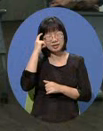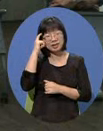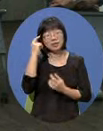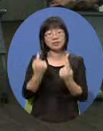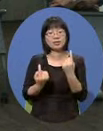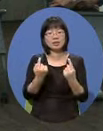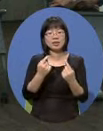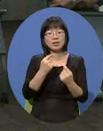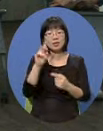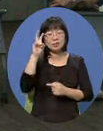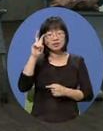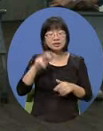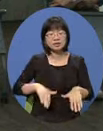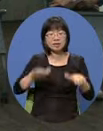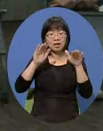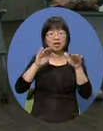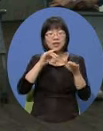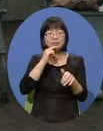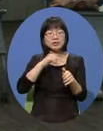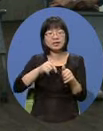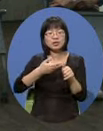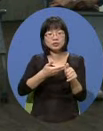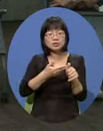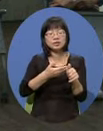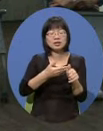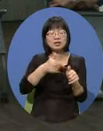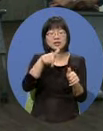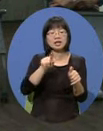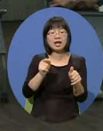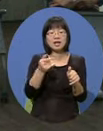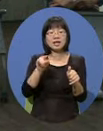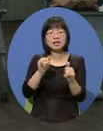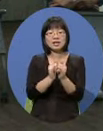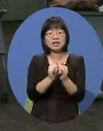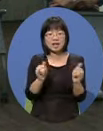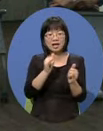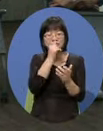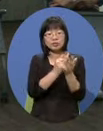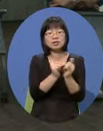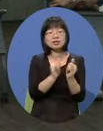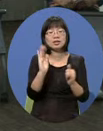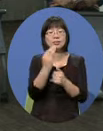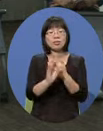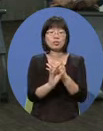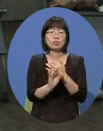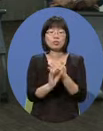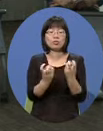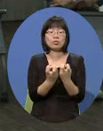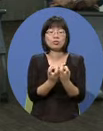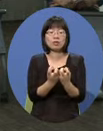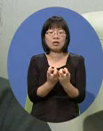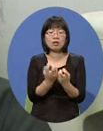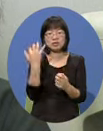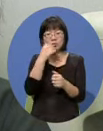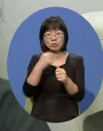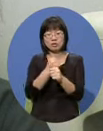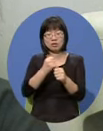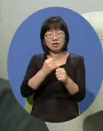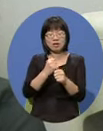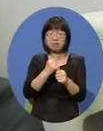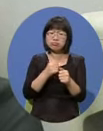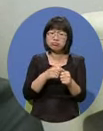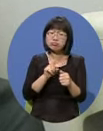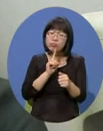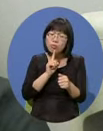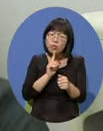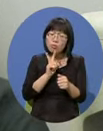생각보다는 혹시 얘네가 크면 가해자가 되면 어떡하나 성폭력이란 자체를 뭔지를 모르는 애들이라 그것도 걱정이지만 지금 나오고 있는